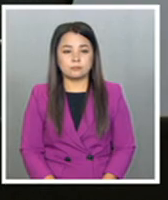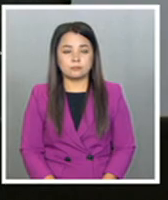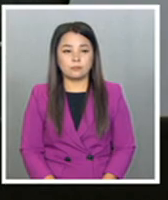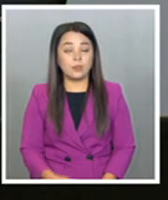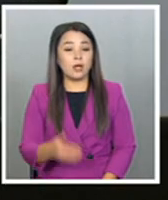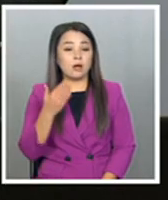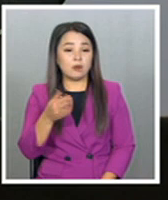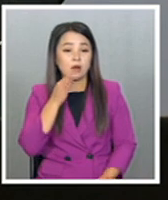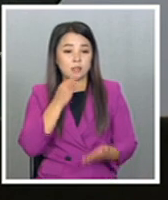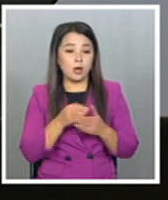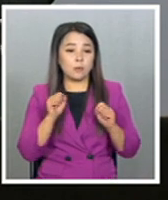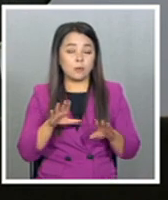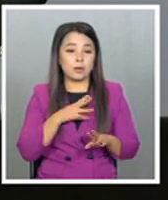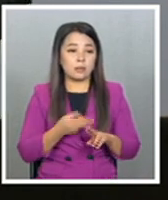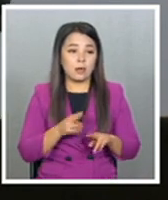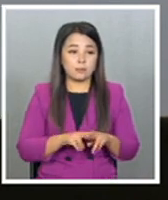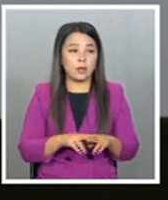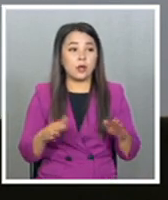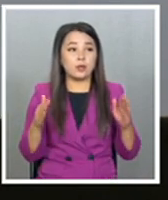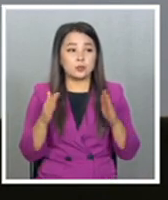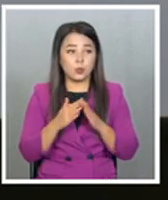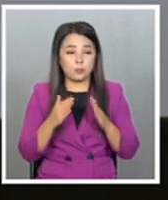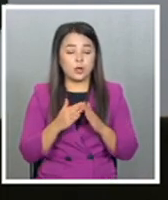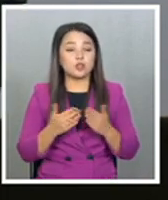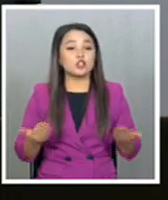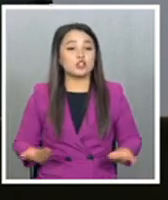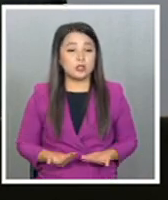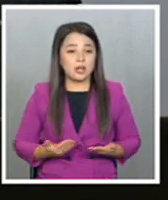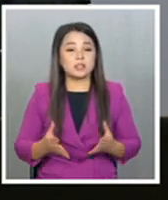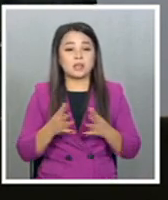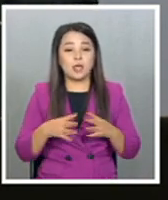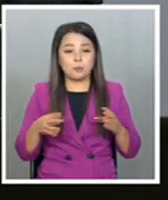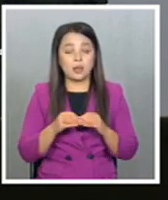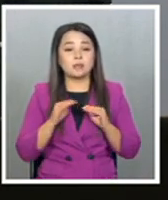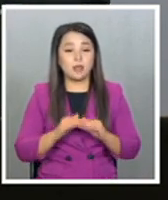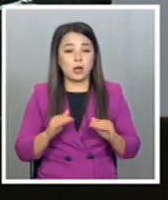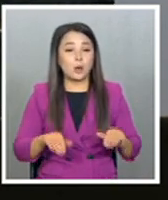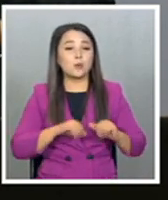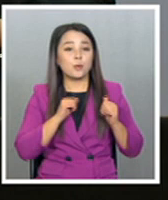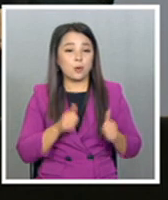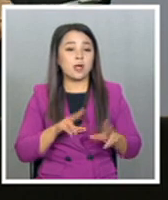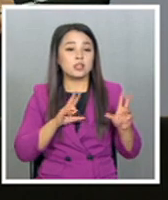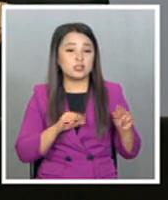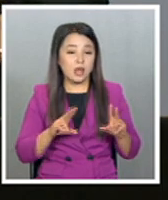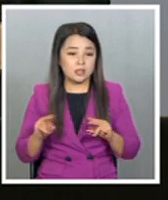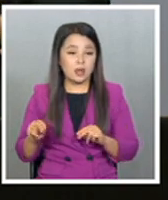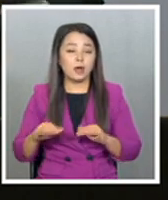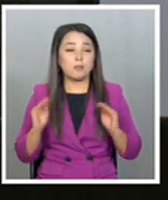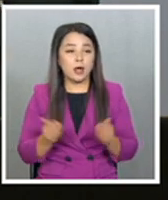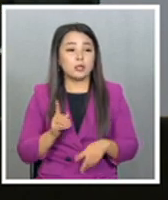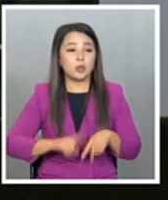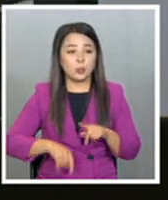Ваши ответы могут быть такими. Дом – это жилище, семья, дети, любовь, счастье, малая